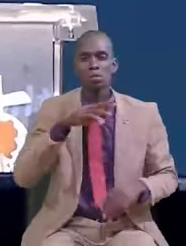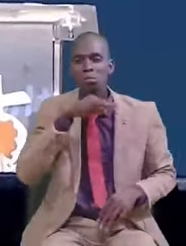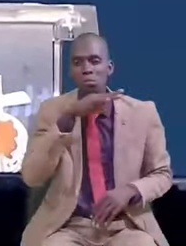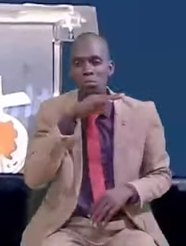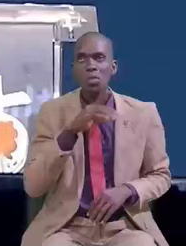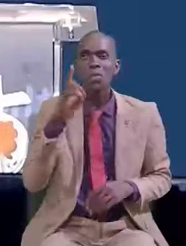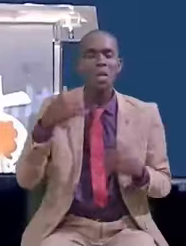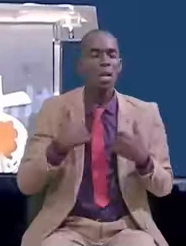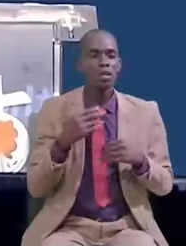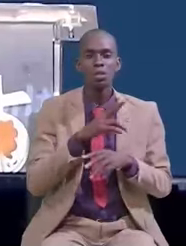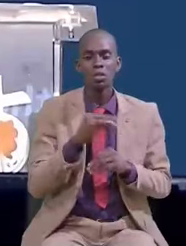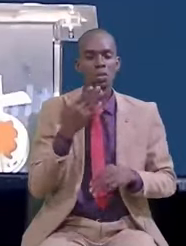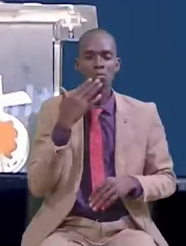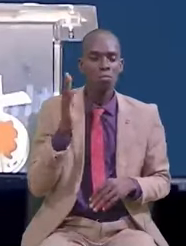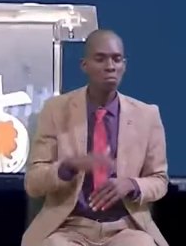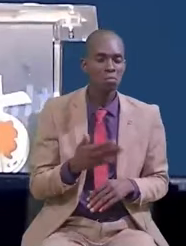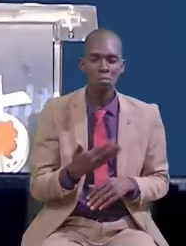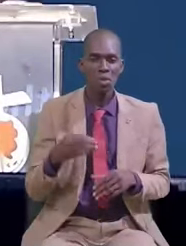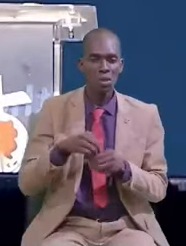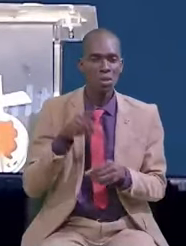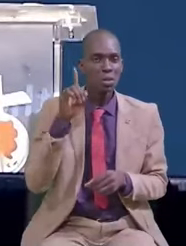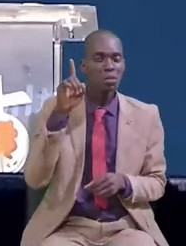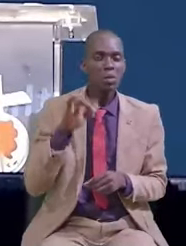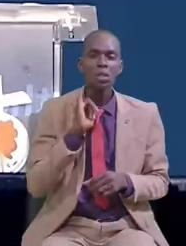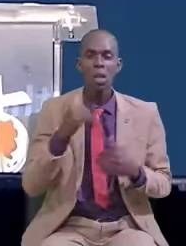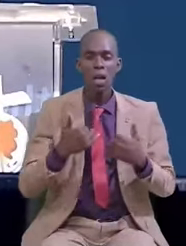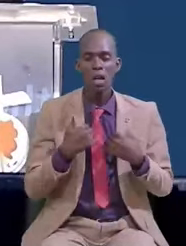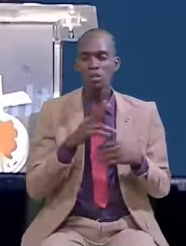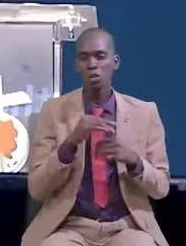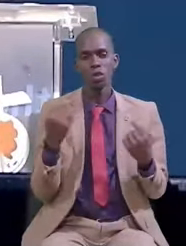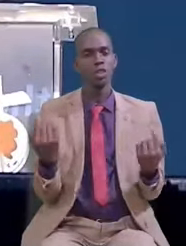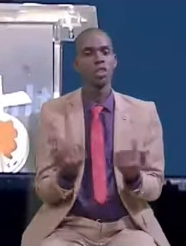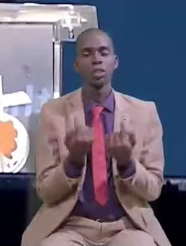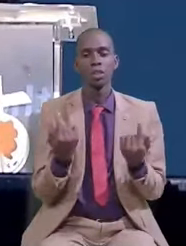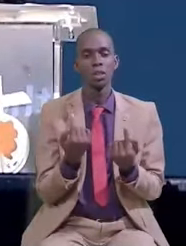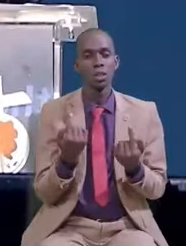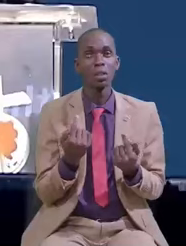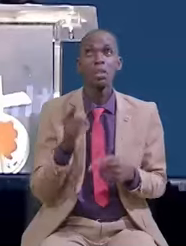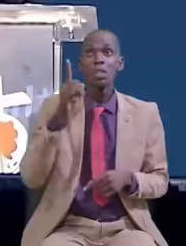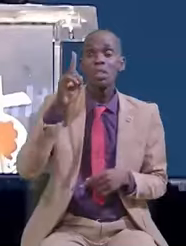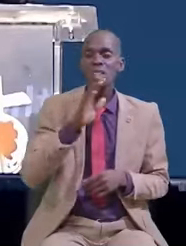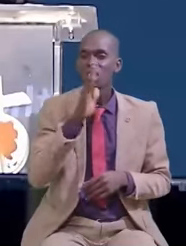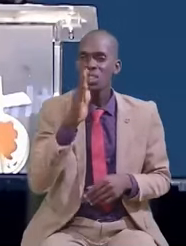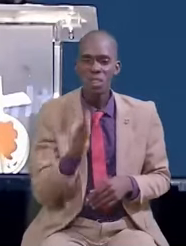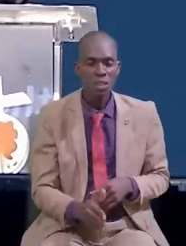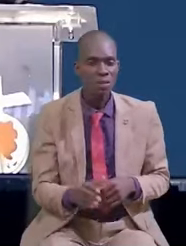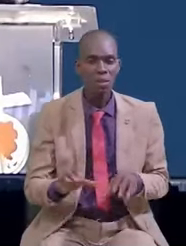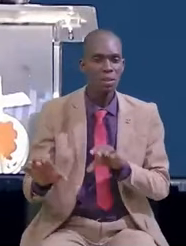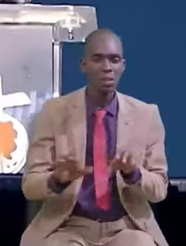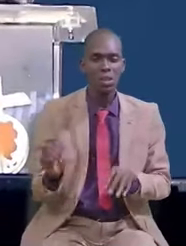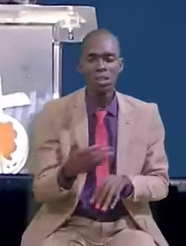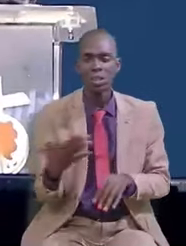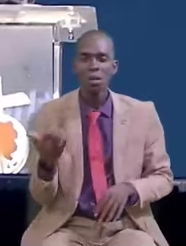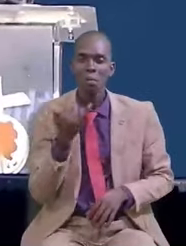de rides. Il n'a pas de péché. Il n'a rien fait de